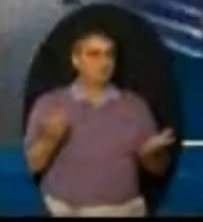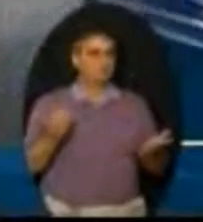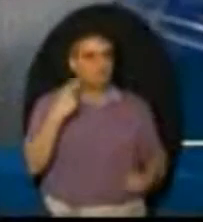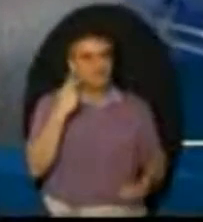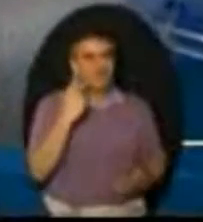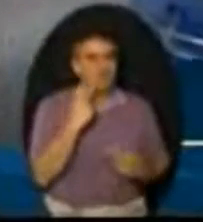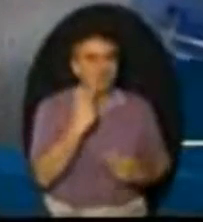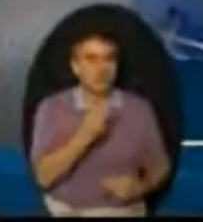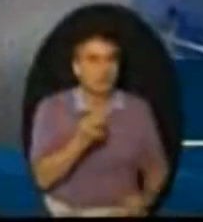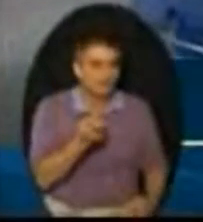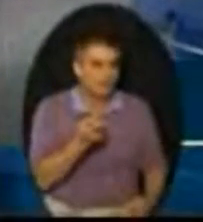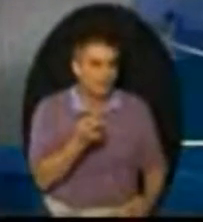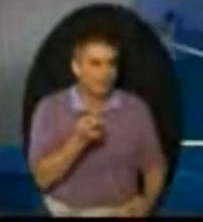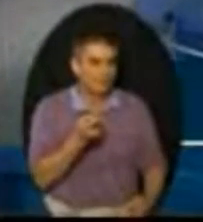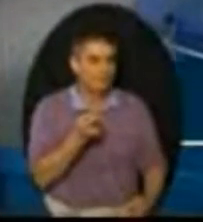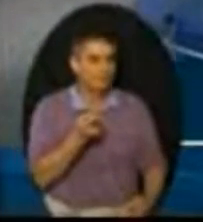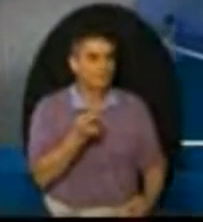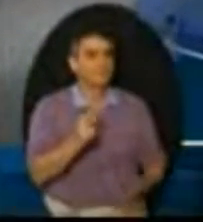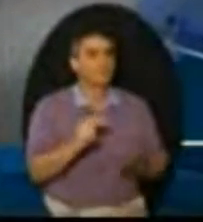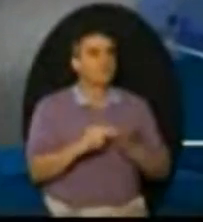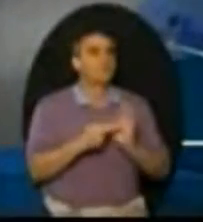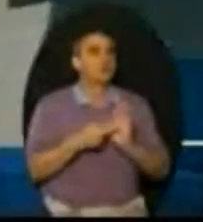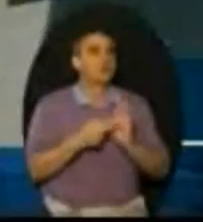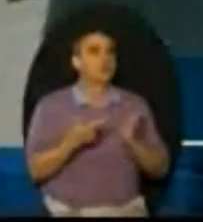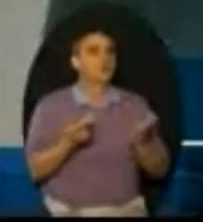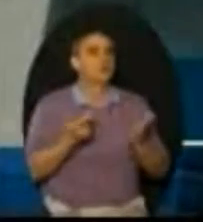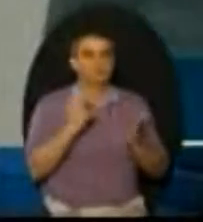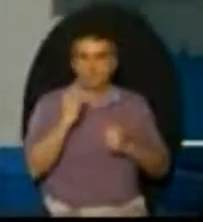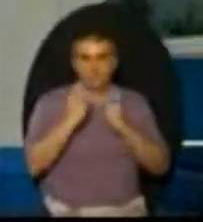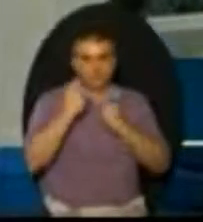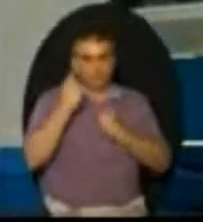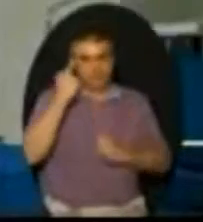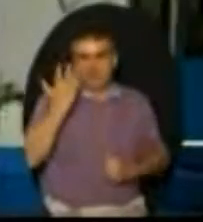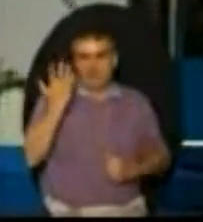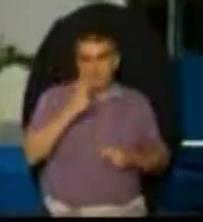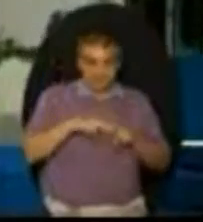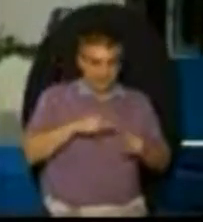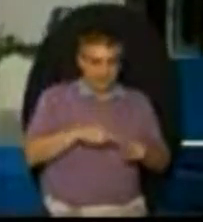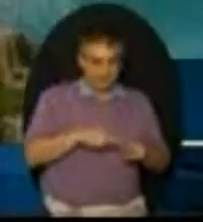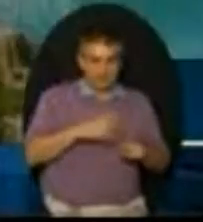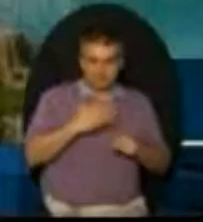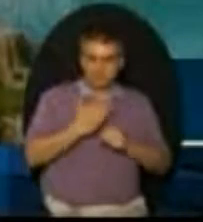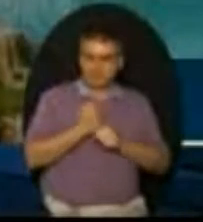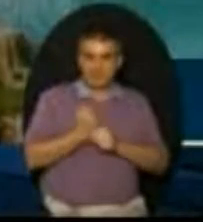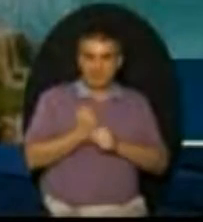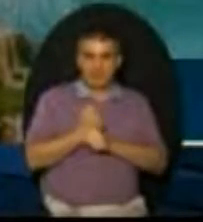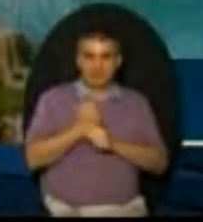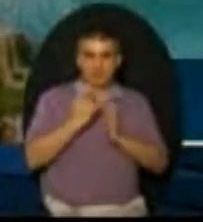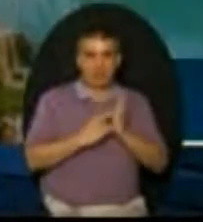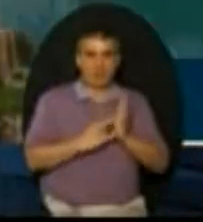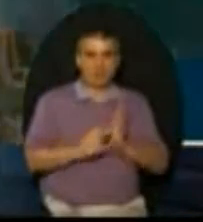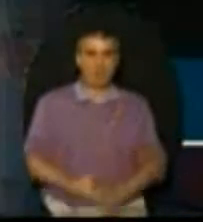את התגובה בזירה הפוליטית, שבאמת קשה לחשוב איך ממצב כזה מצליחים להעביר את החוק הזה.